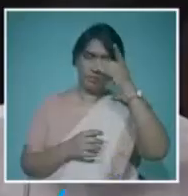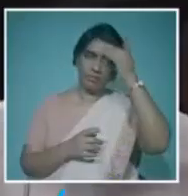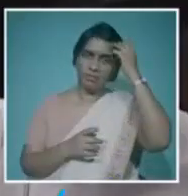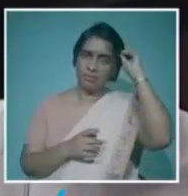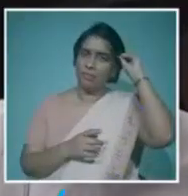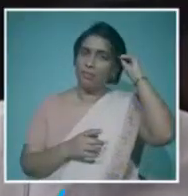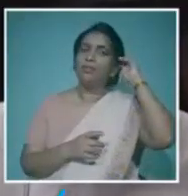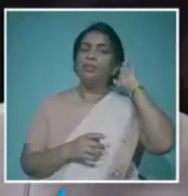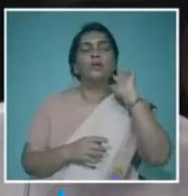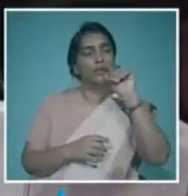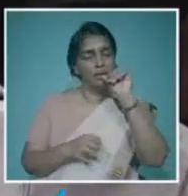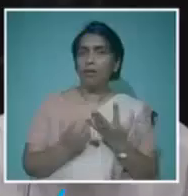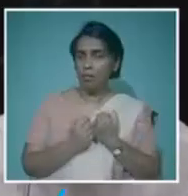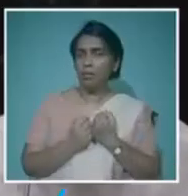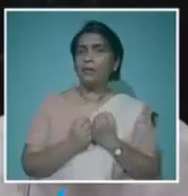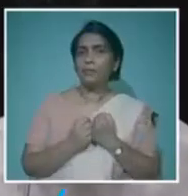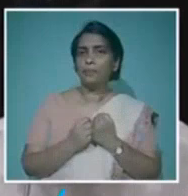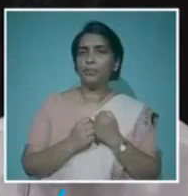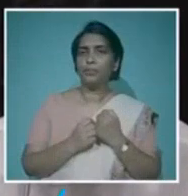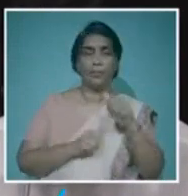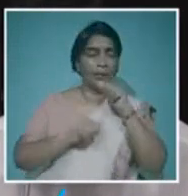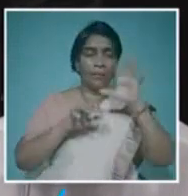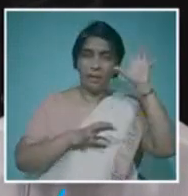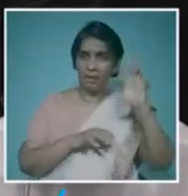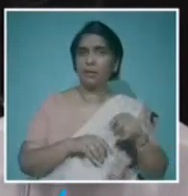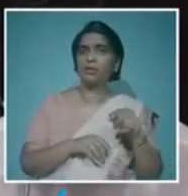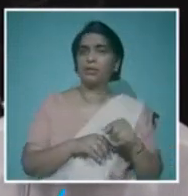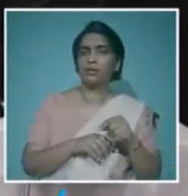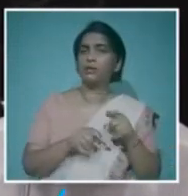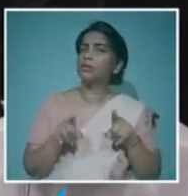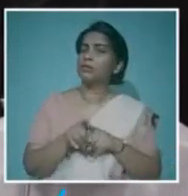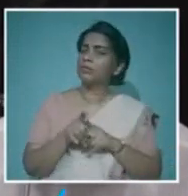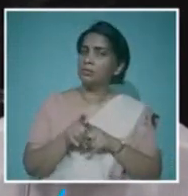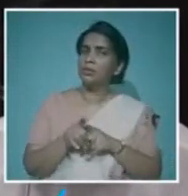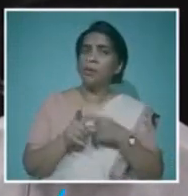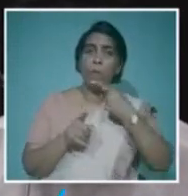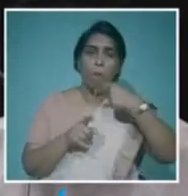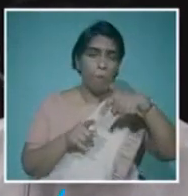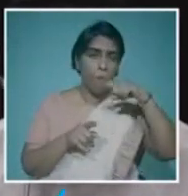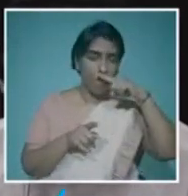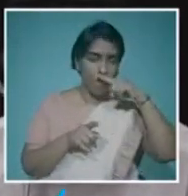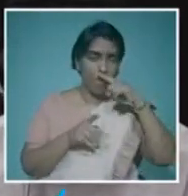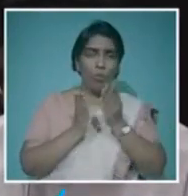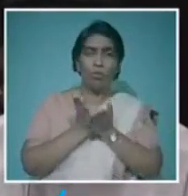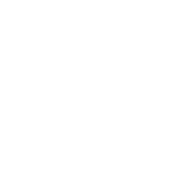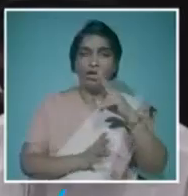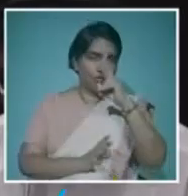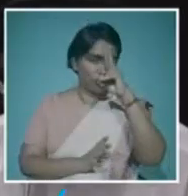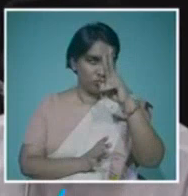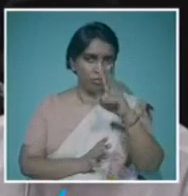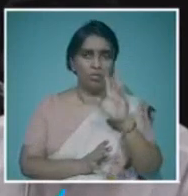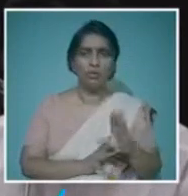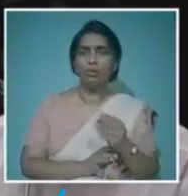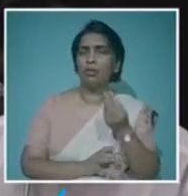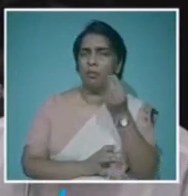නැහැ. පැහැදිලිවම ප්‍රශ්නයක් තියෙනවා. ෆ්ලොටොක්සින් ගේන්න යන්නේ වොයේජ් එකේදී, එහෙම නැත්නම් මොහොතේ එනකොට සති දෙකක් ඇතුළත